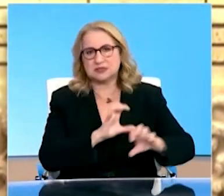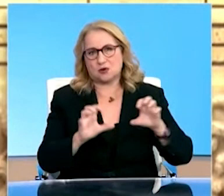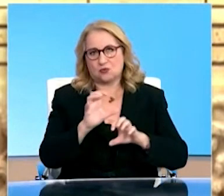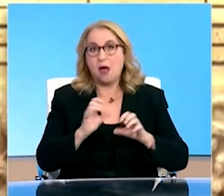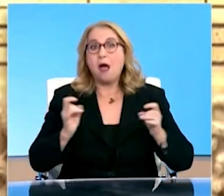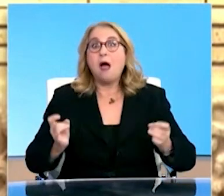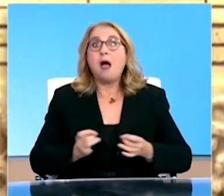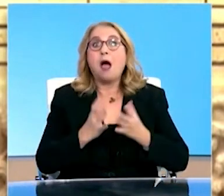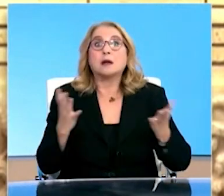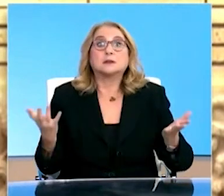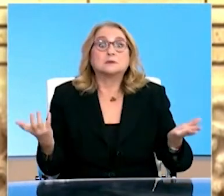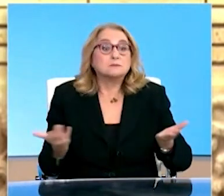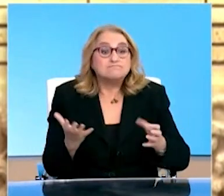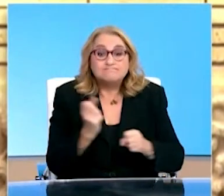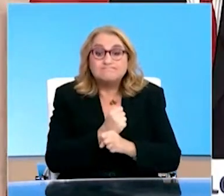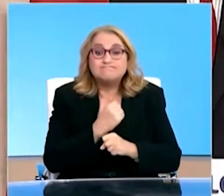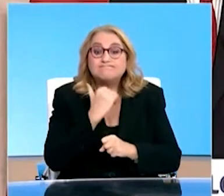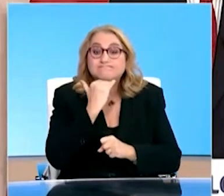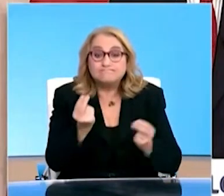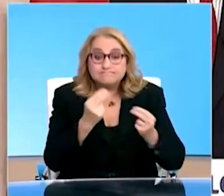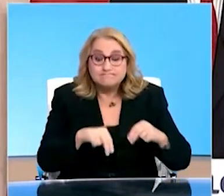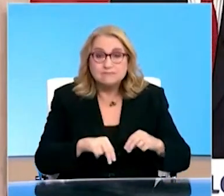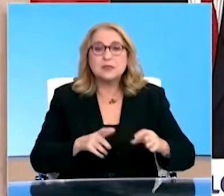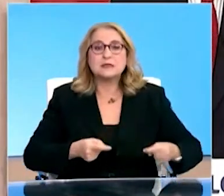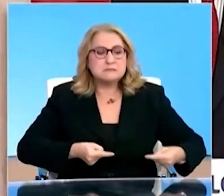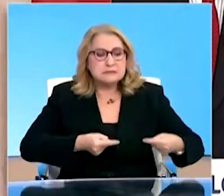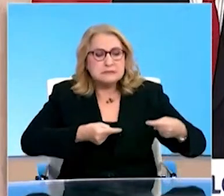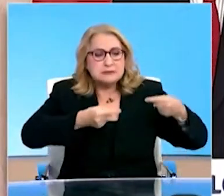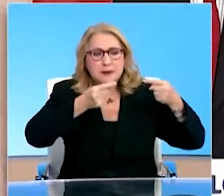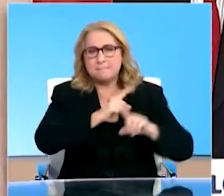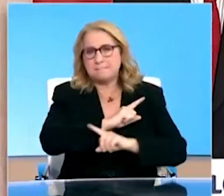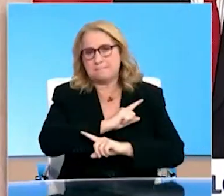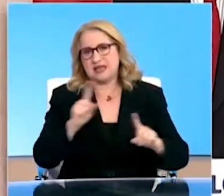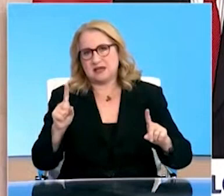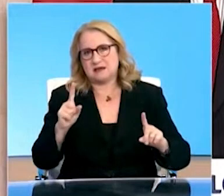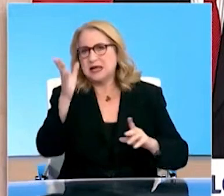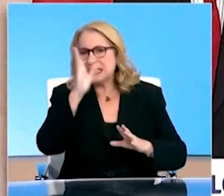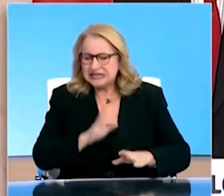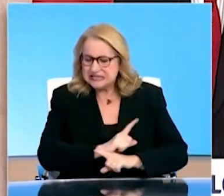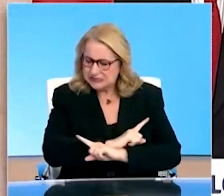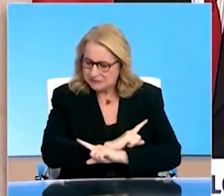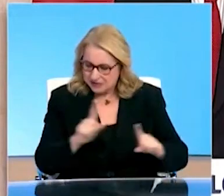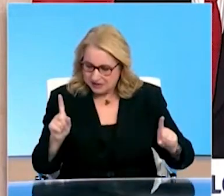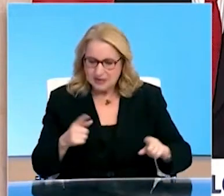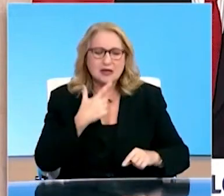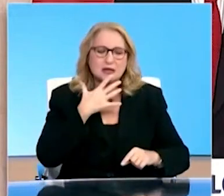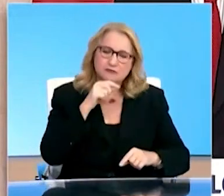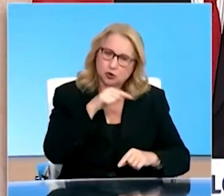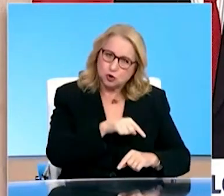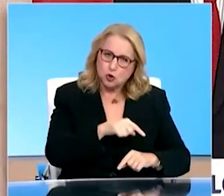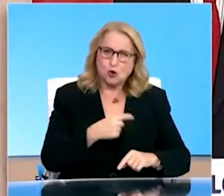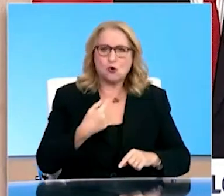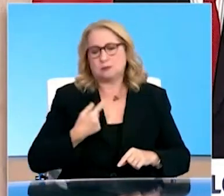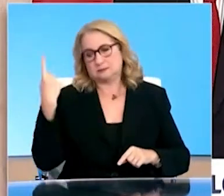μην παράγουν αυτόματα εντάσεις και κρίσεις. Και σε αυτήν την κατεύθυνση, κύριε Πρόεδρε, τον περασμένο Ιούλιο στο